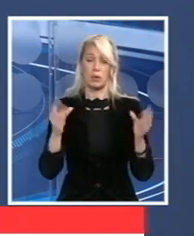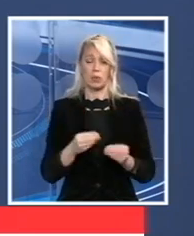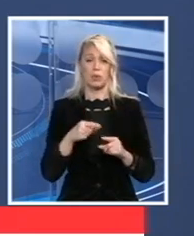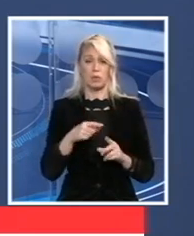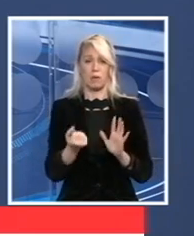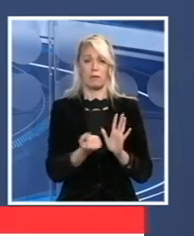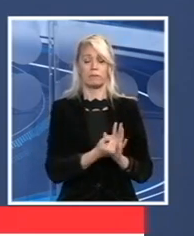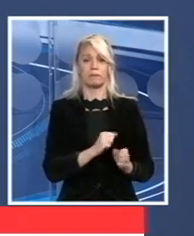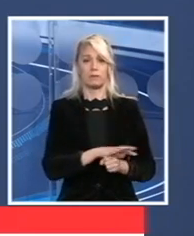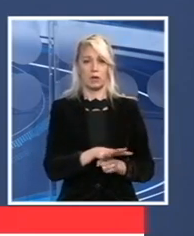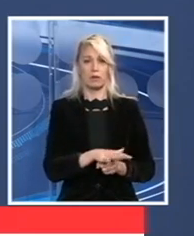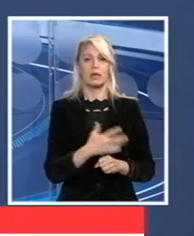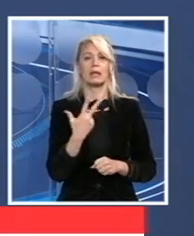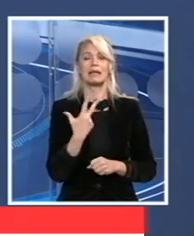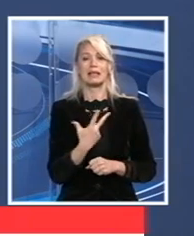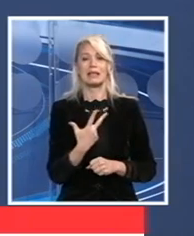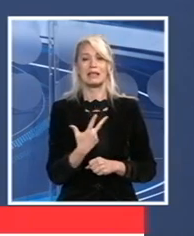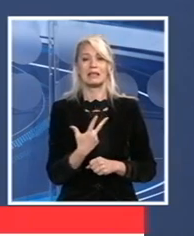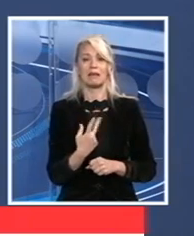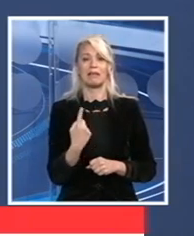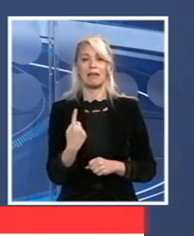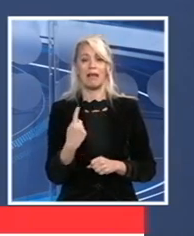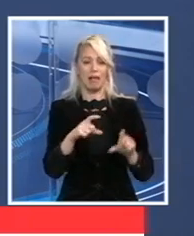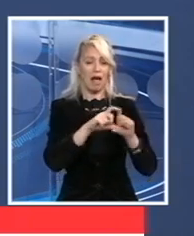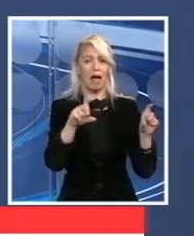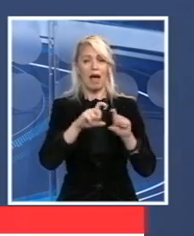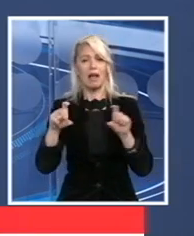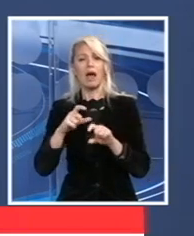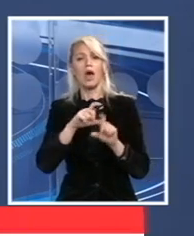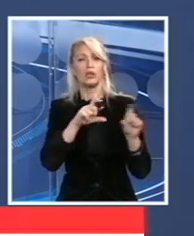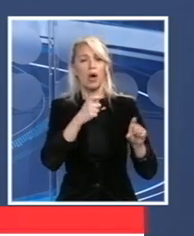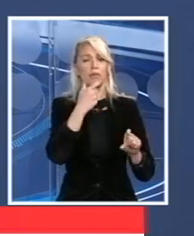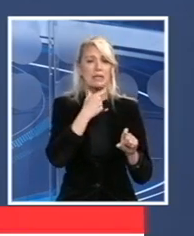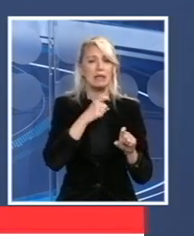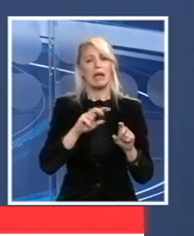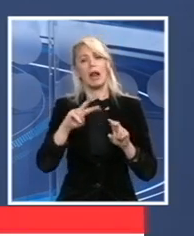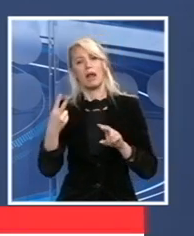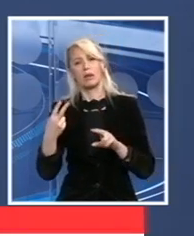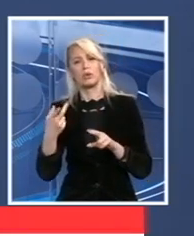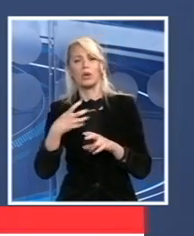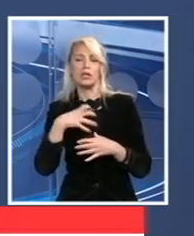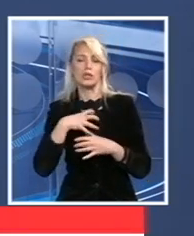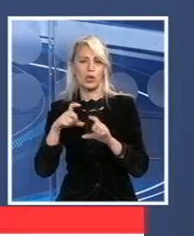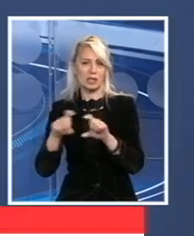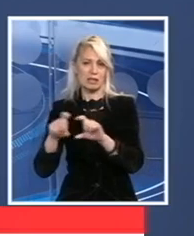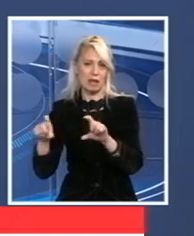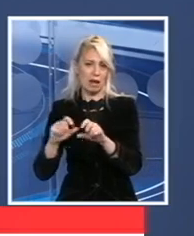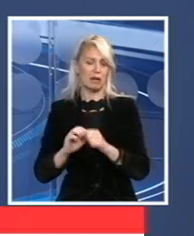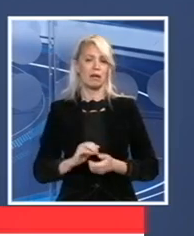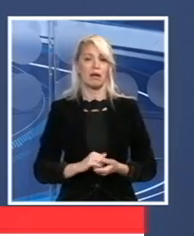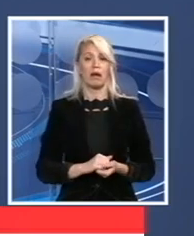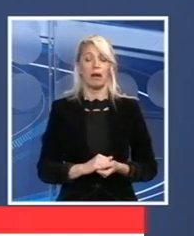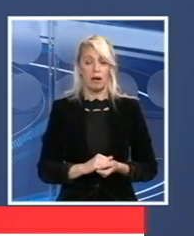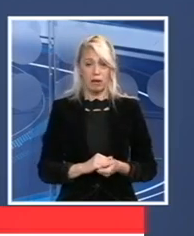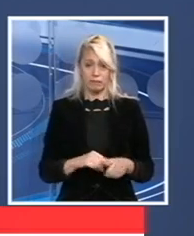ovoga virusa u 31 ustanovi ovoga tipa, znači ustanovama socijalne zaštite,